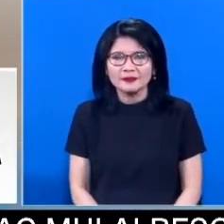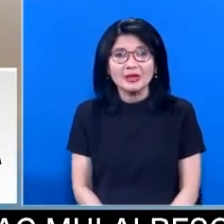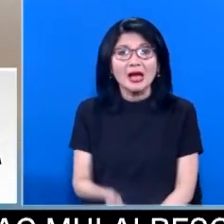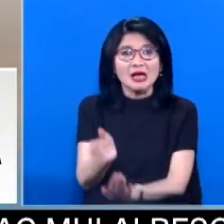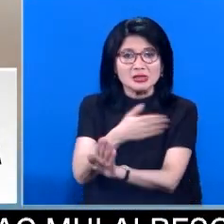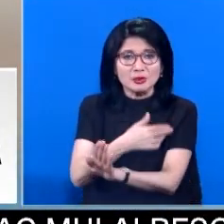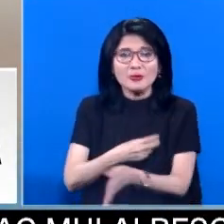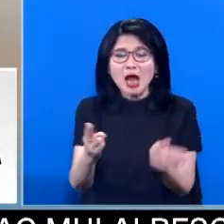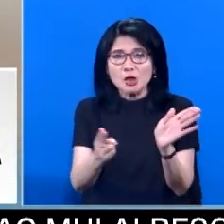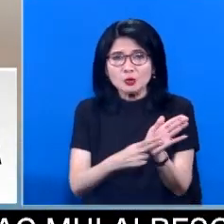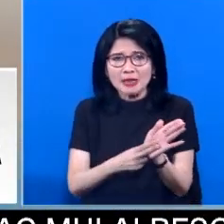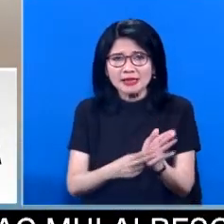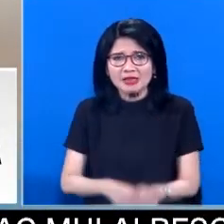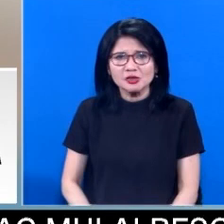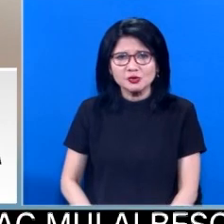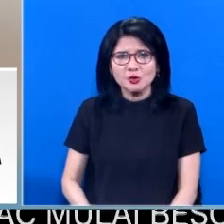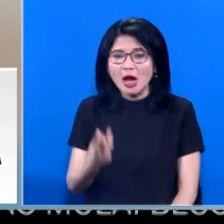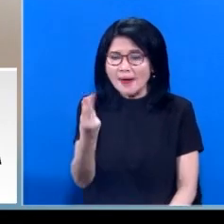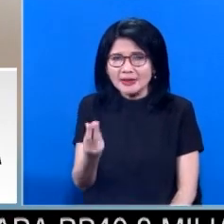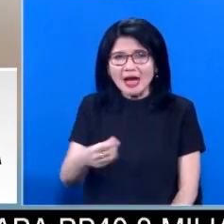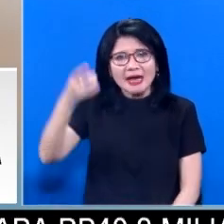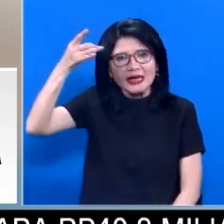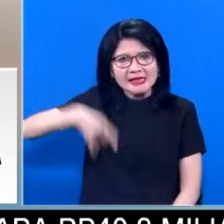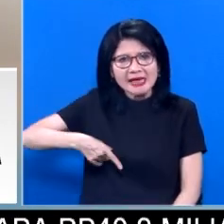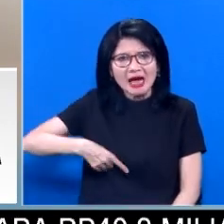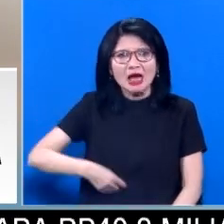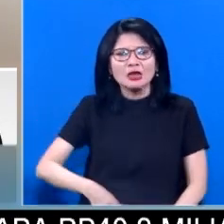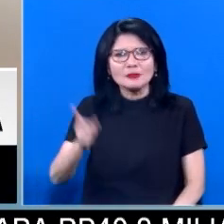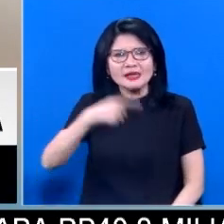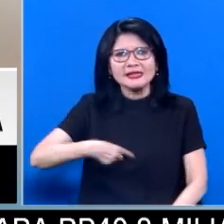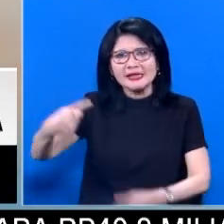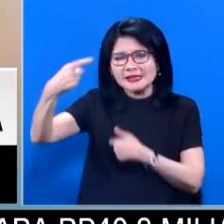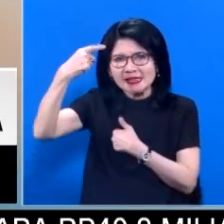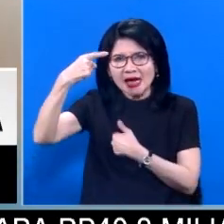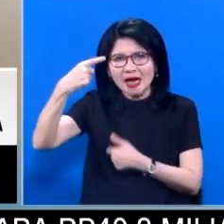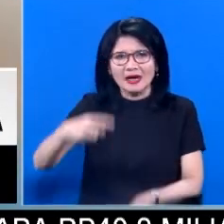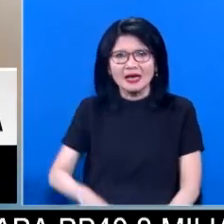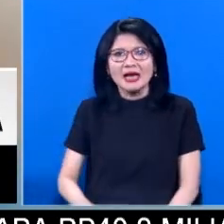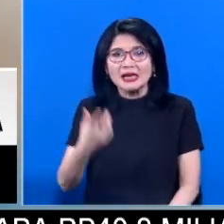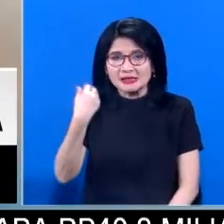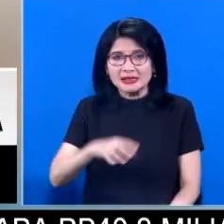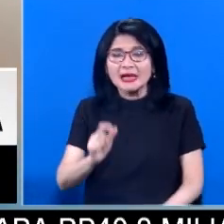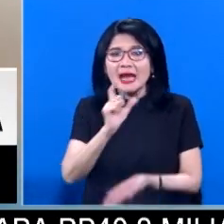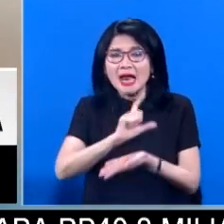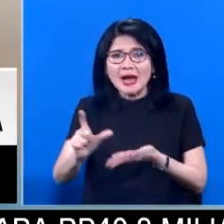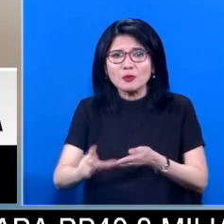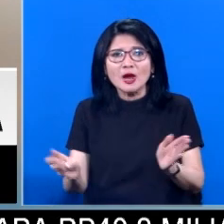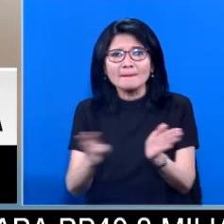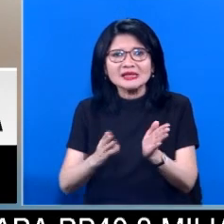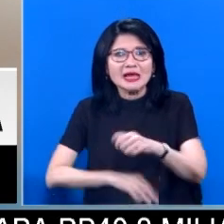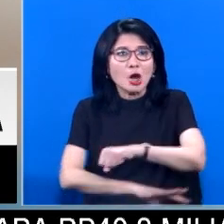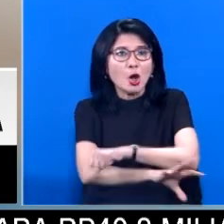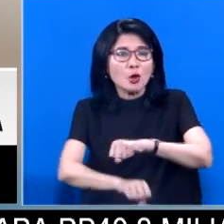Sebelumnya Nur Hayati yang juga bendahara desa justru dijadikan tersangka oleh Polres Cirebon Kota setelah melaporkan perkara korupsi yang melibatkan kepala